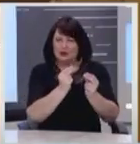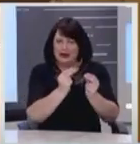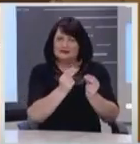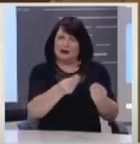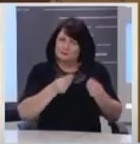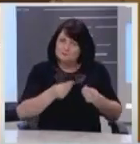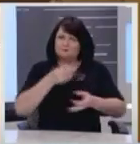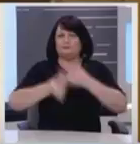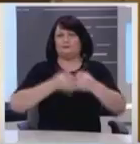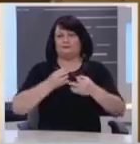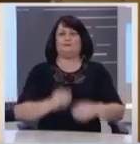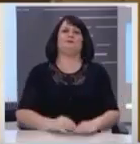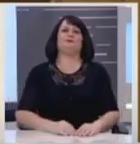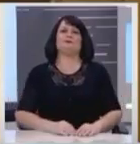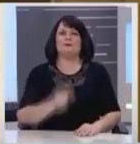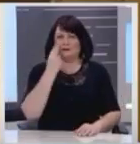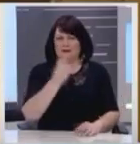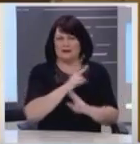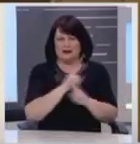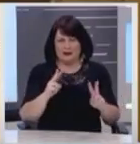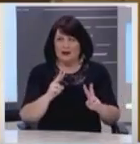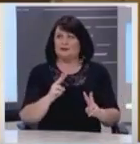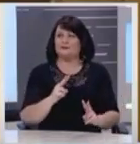Είναι σαφές άλλωστε, όπως είχα